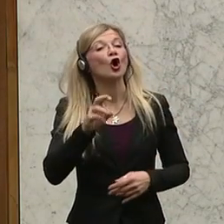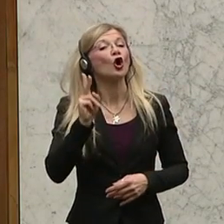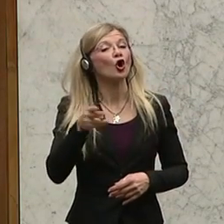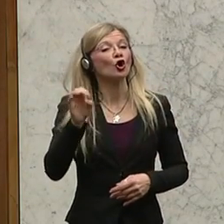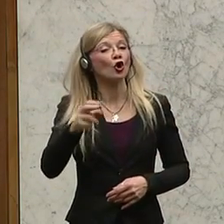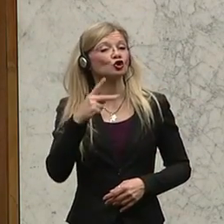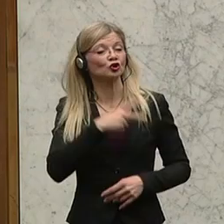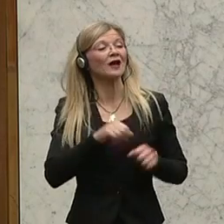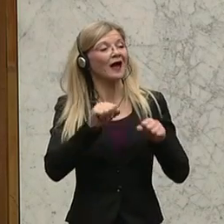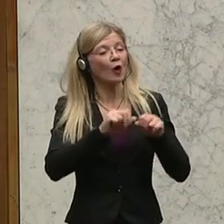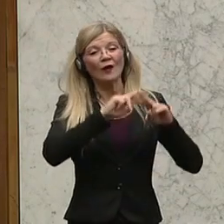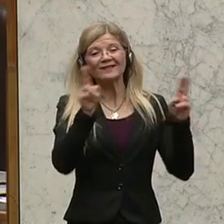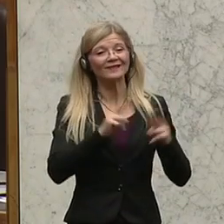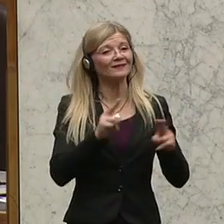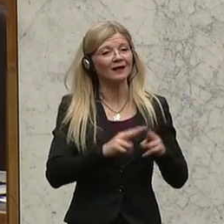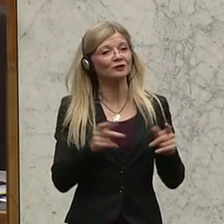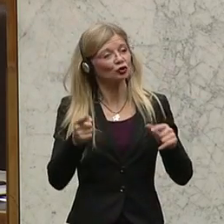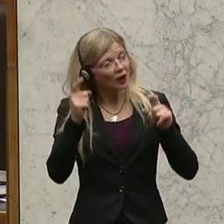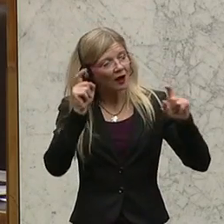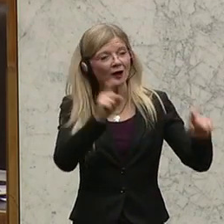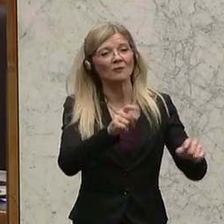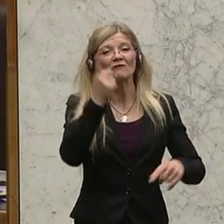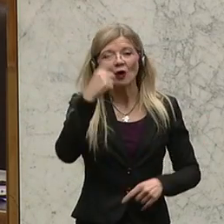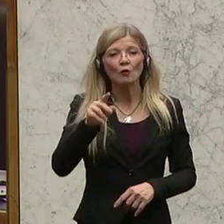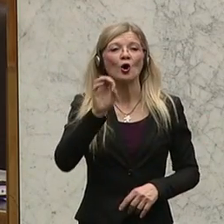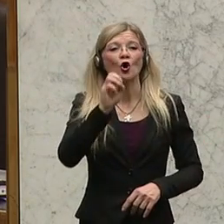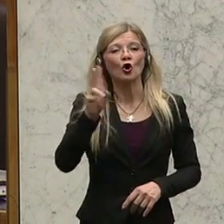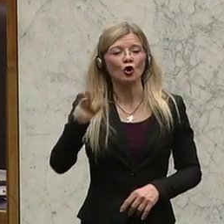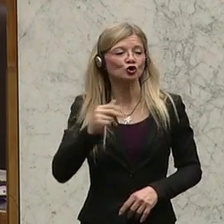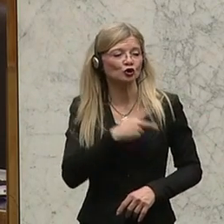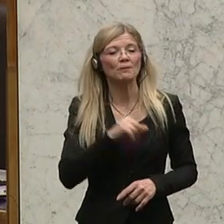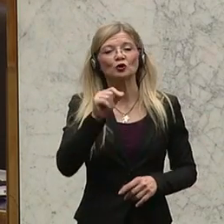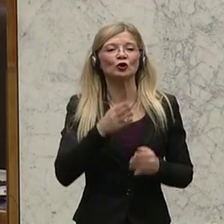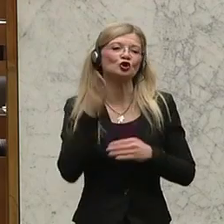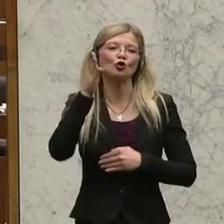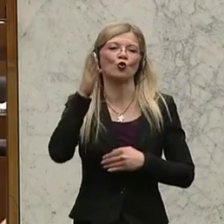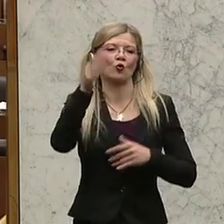weil ökosozial ein Zukunftsmodell ist. Natürlich.